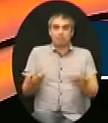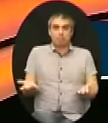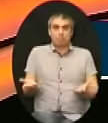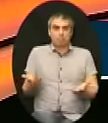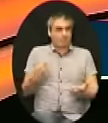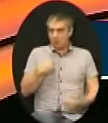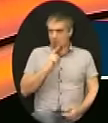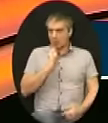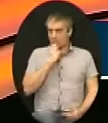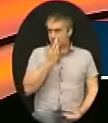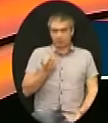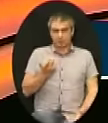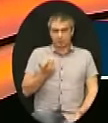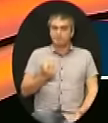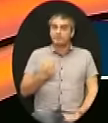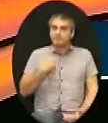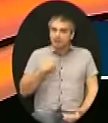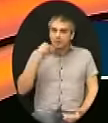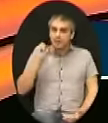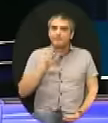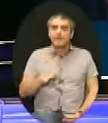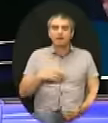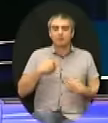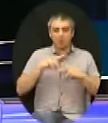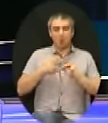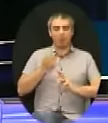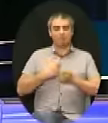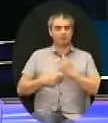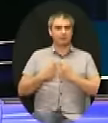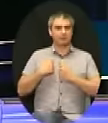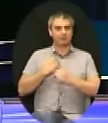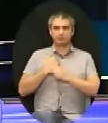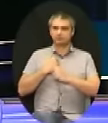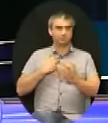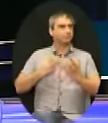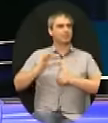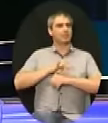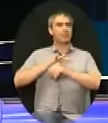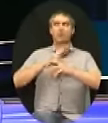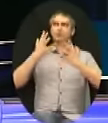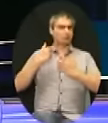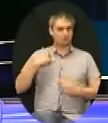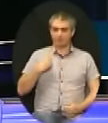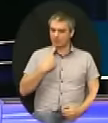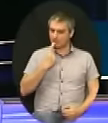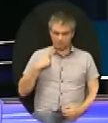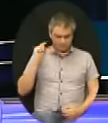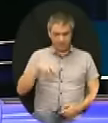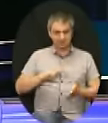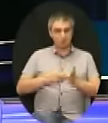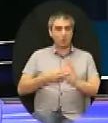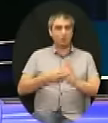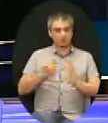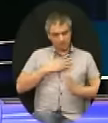לא הסתרתי, כמו שאתה אומר. אני באתי מהעולם העסקי, שם ניהלתי מערכות מאוד גדולות. לא הסתרתי שבאתי לתוך הפוליטיקה